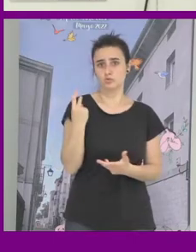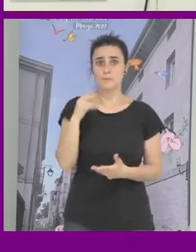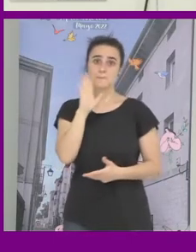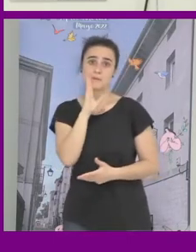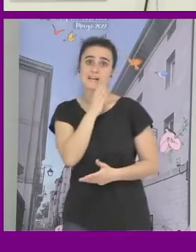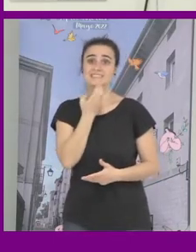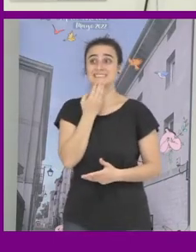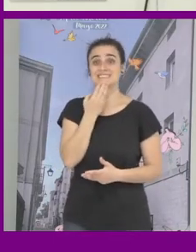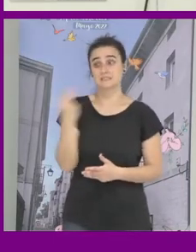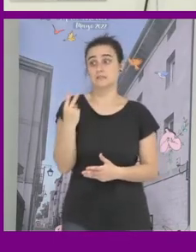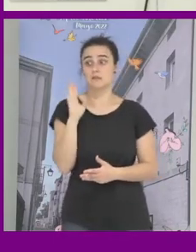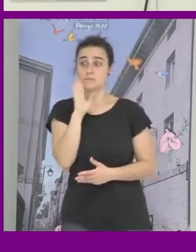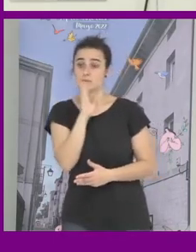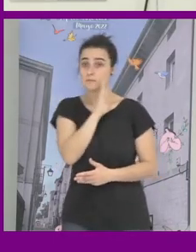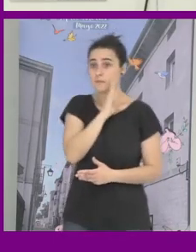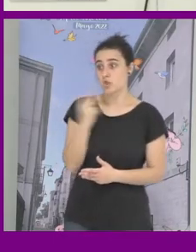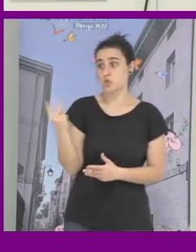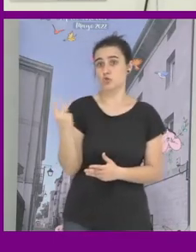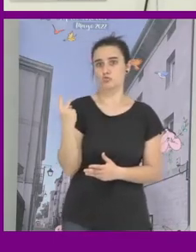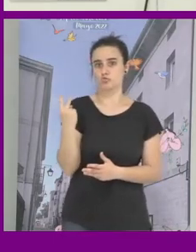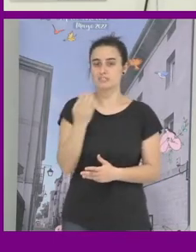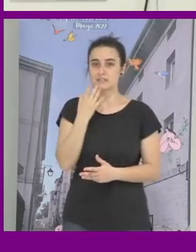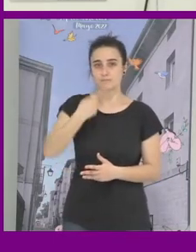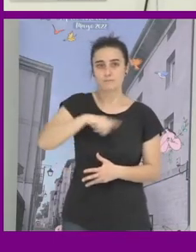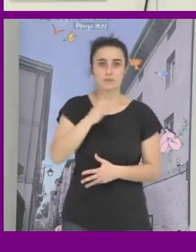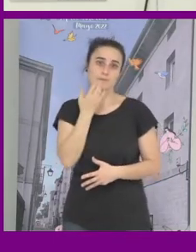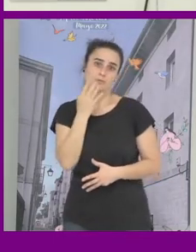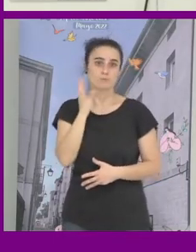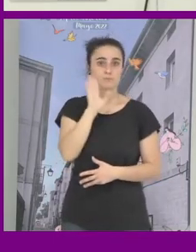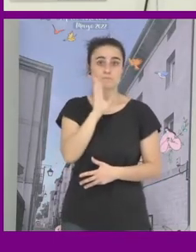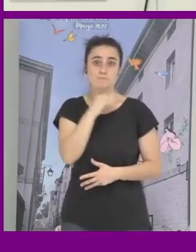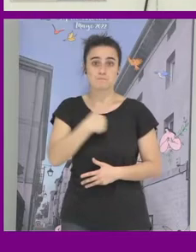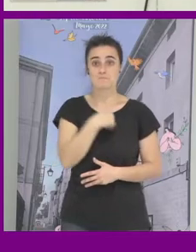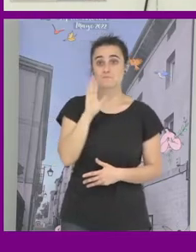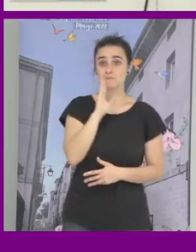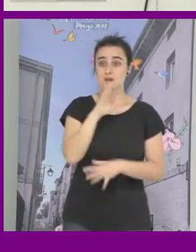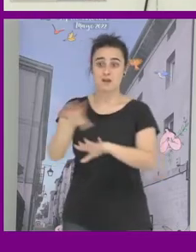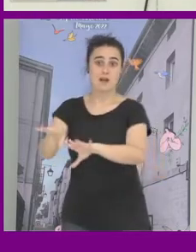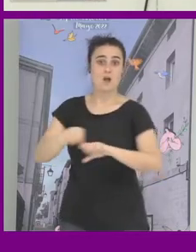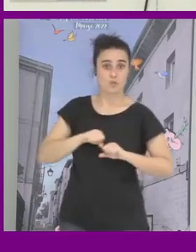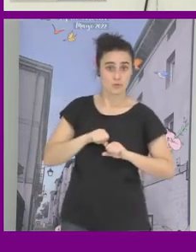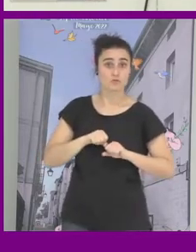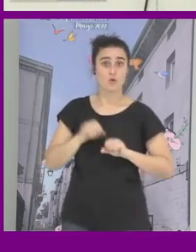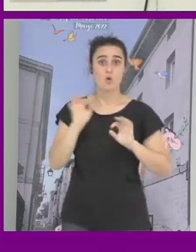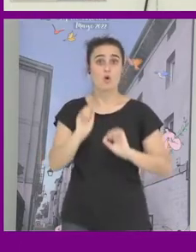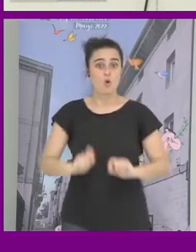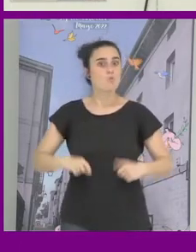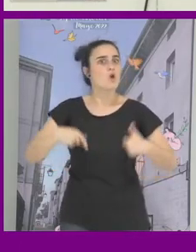bagaude, edota adopzio bidezko amatasuna eta amatasun biologikoa ere, ba, plano berdinan